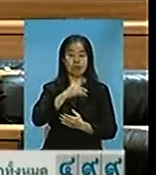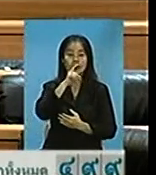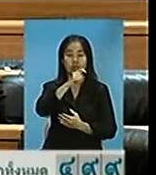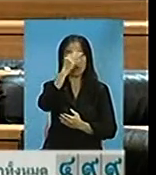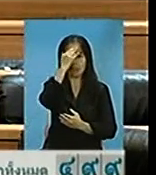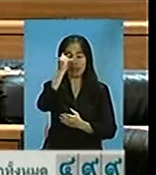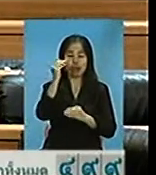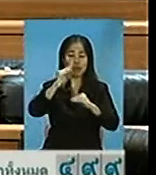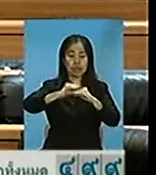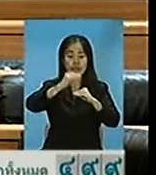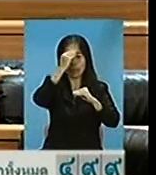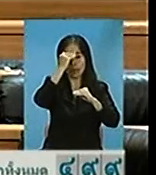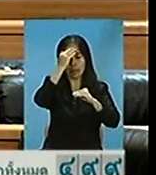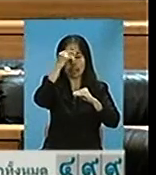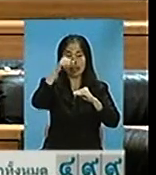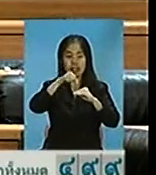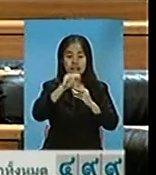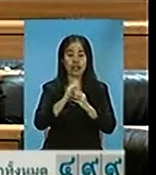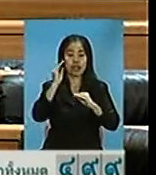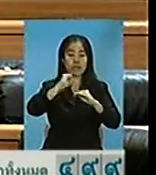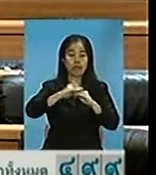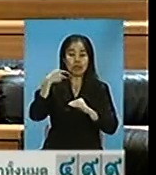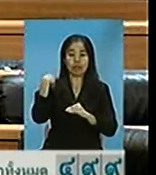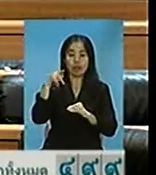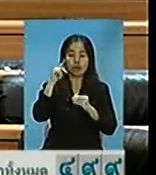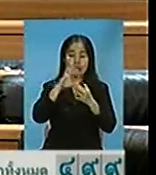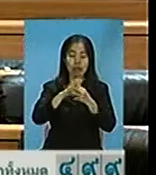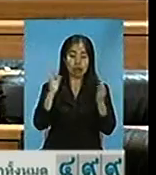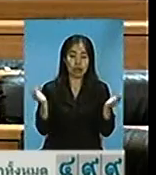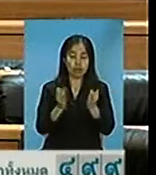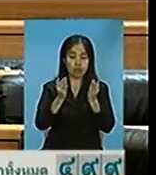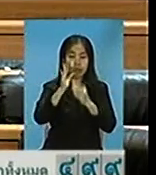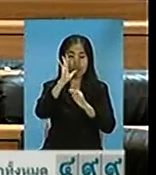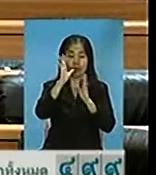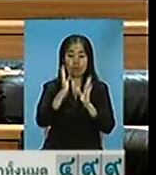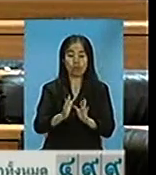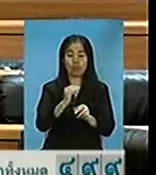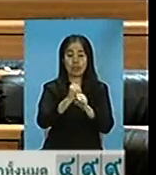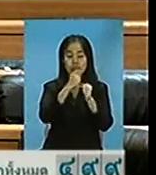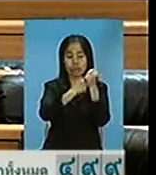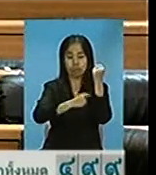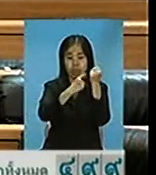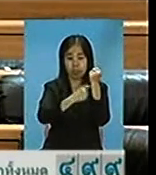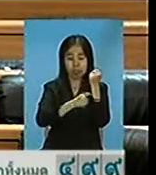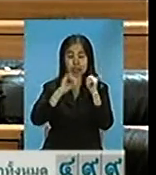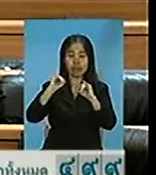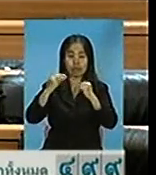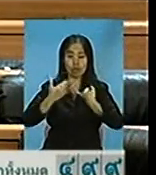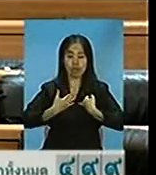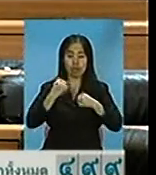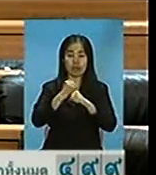ตรงนี้มาว่าเพื่อประโยชน์ในการส่งเสริมสนับสนุนเกษตรกรชาวสวนยางและผู้ประกอบกิจการการยางเพราะอะไรรู้ไหม